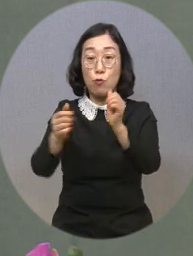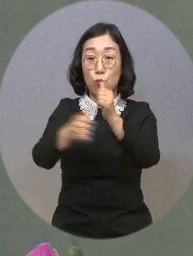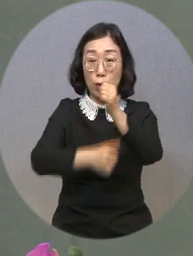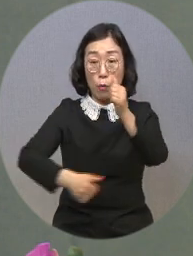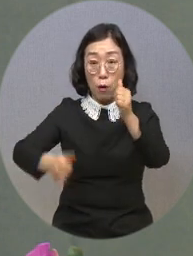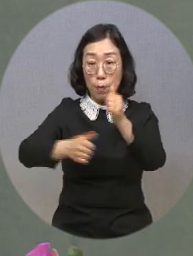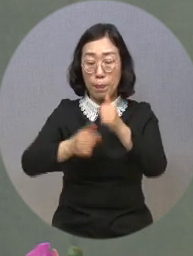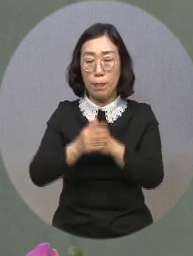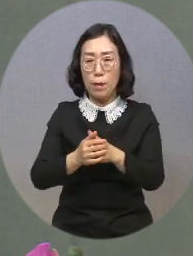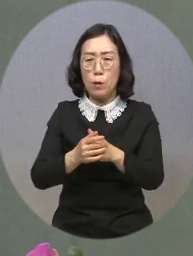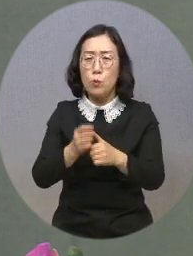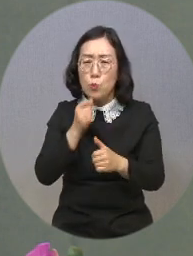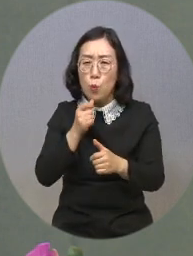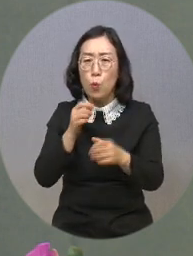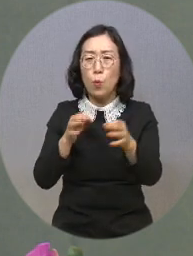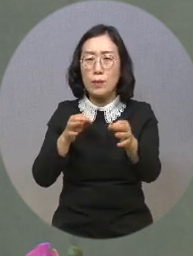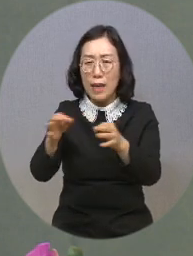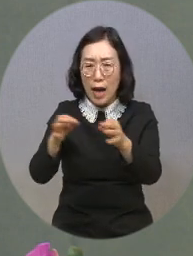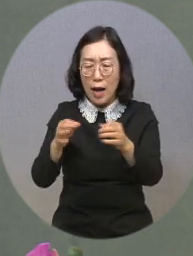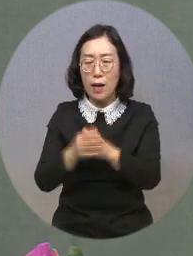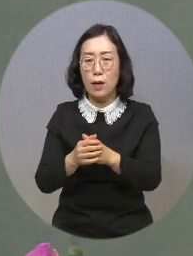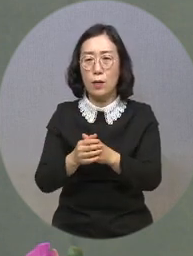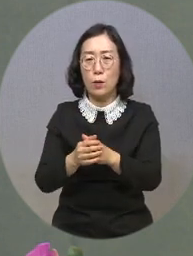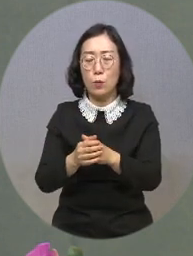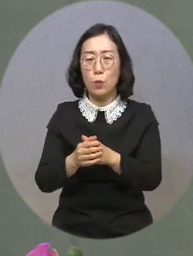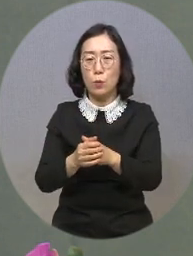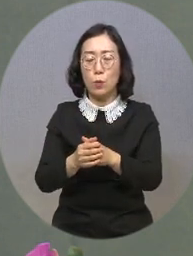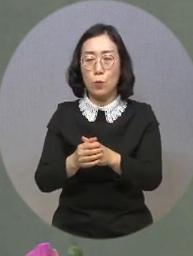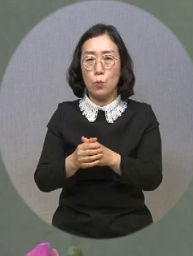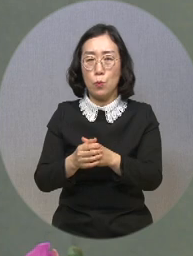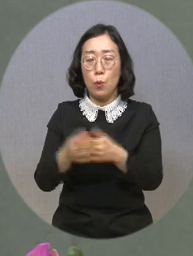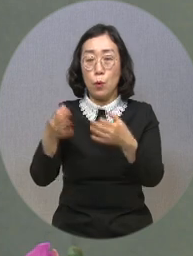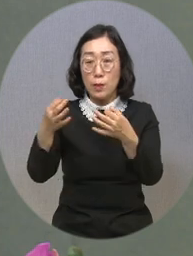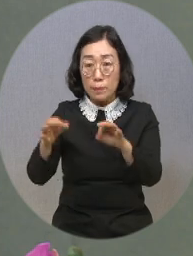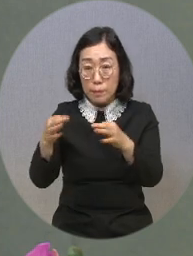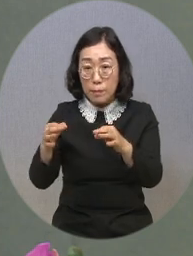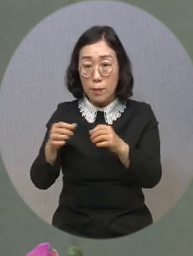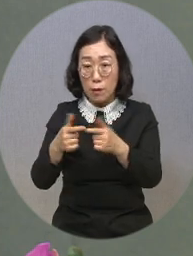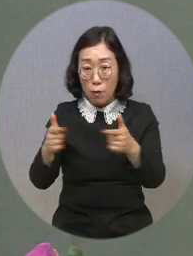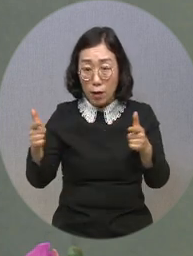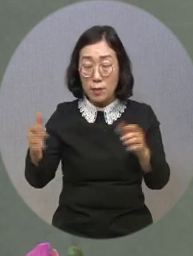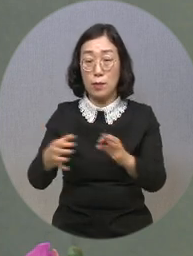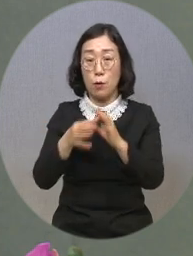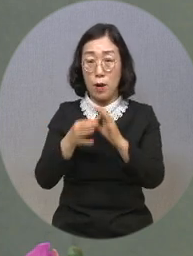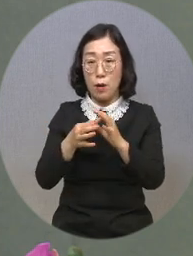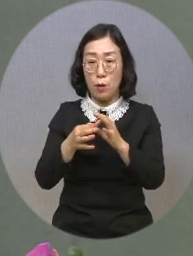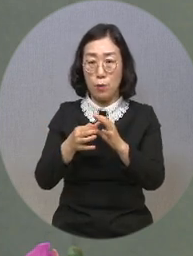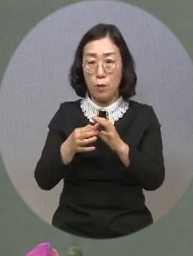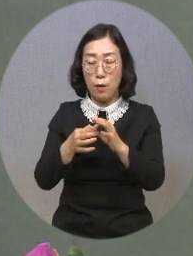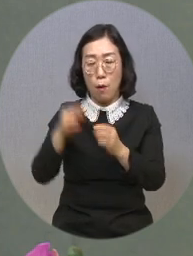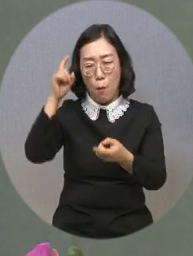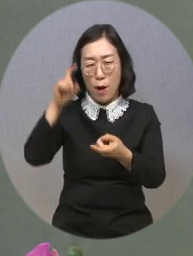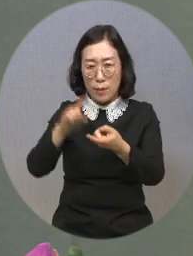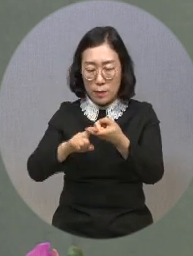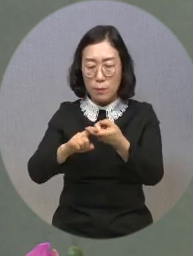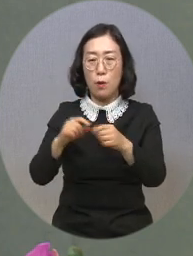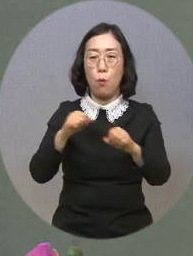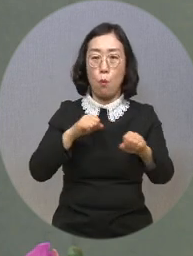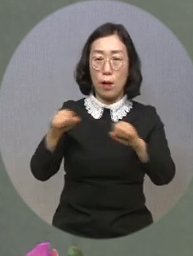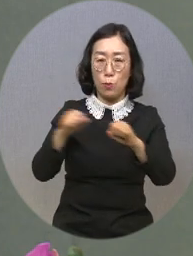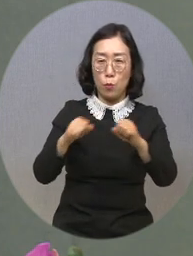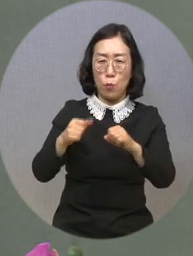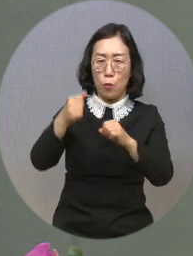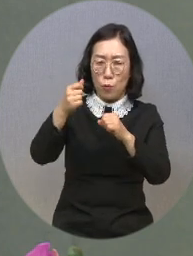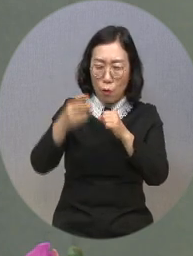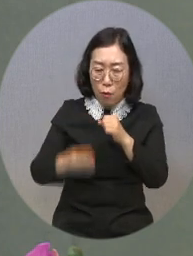소상공인, 서민금융 뭐 이런 쪽에 많이 그 신경을 쓰시고 적합한 활동을